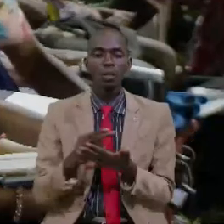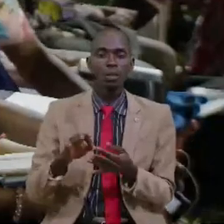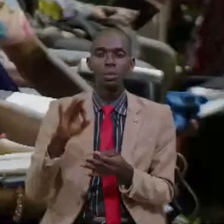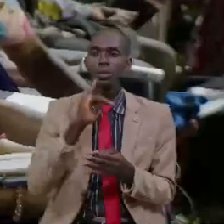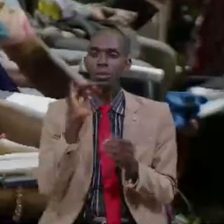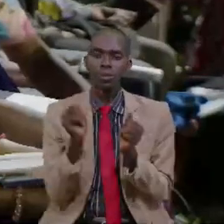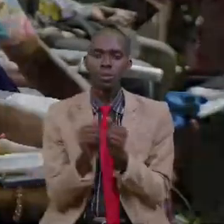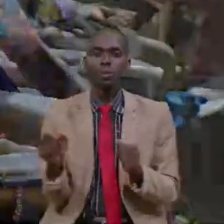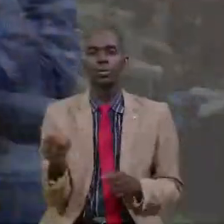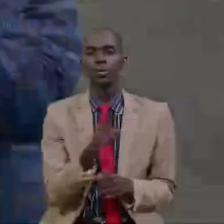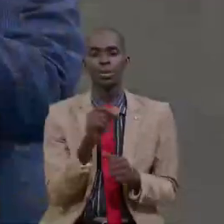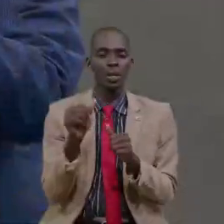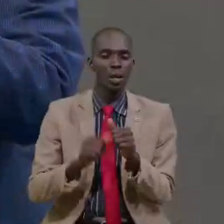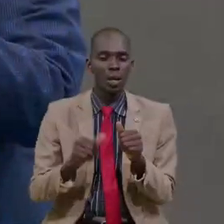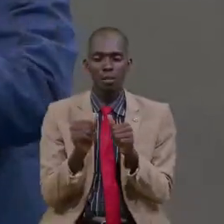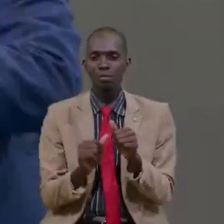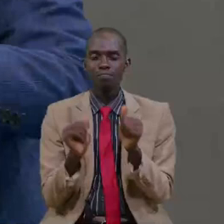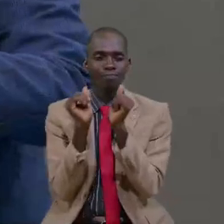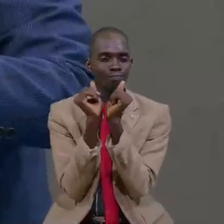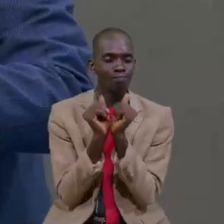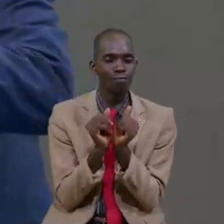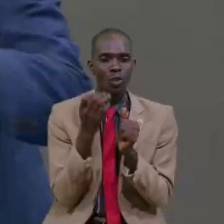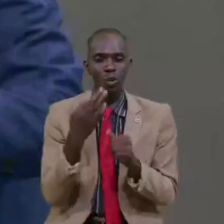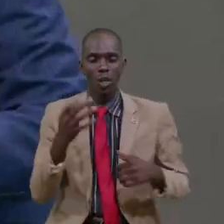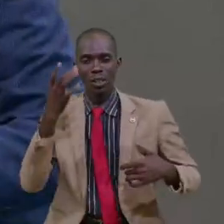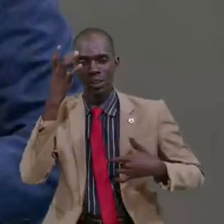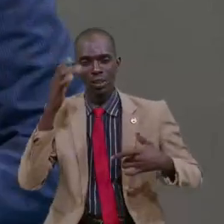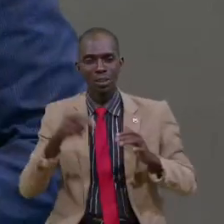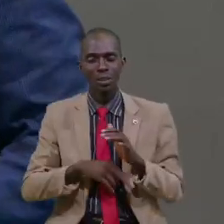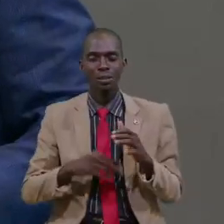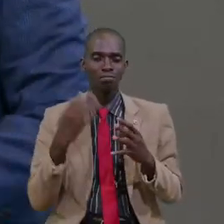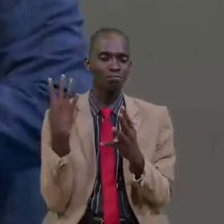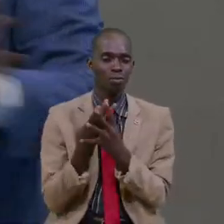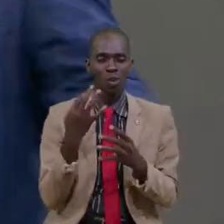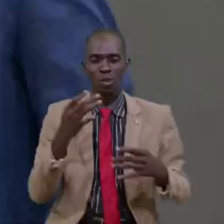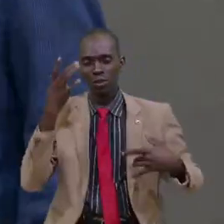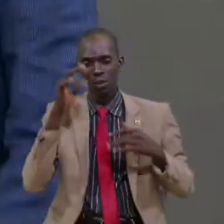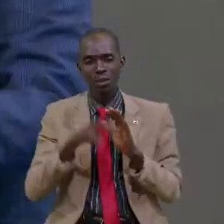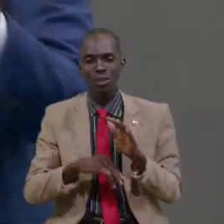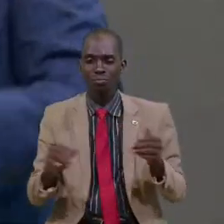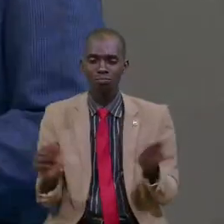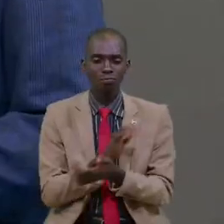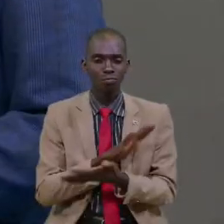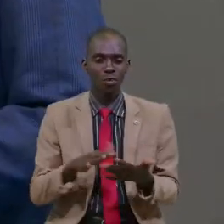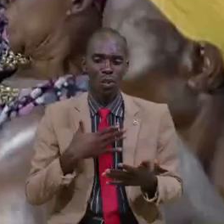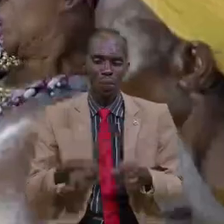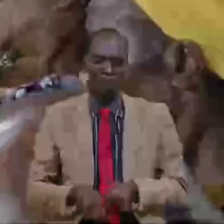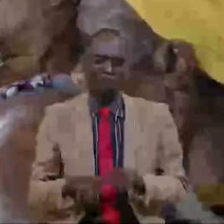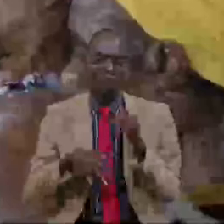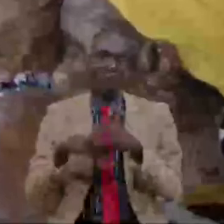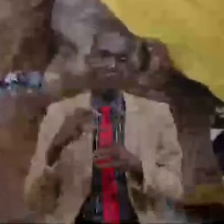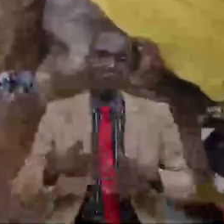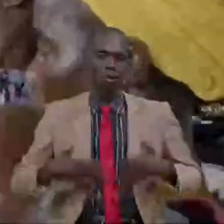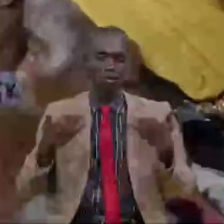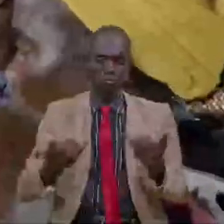Christ est de ton côté. Le Saint-Esprit est de ton côté. Toute captivité de maladie détruite et brisée de ta vie, ce soir